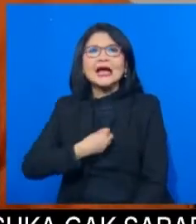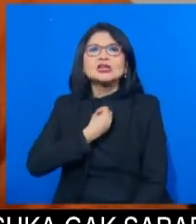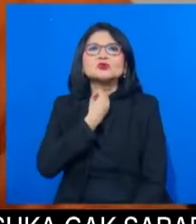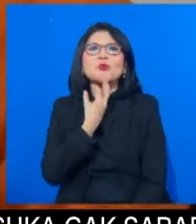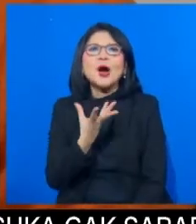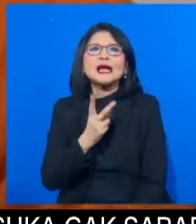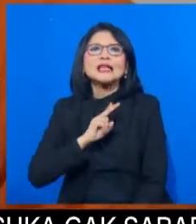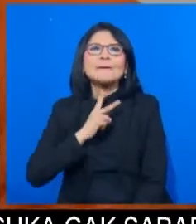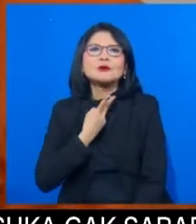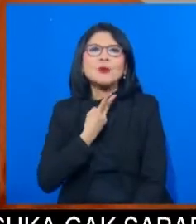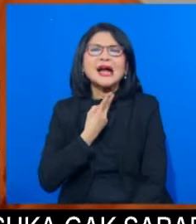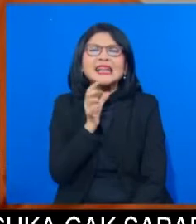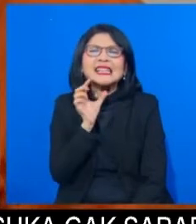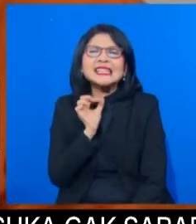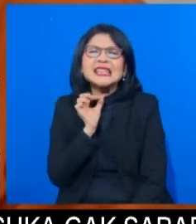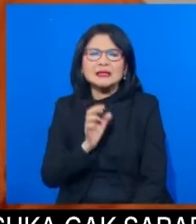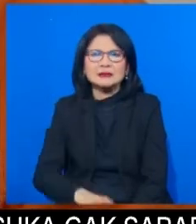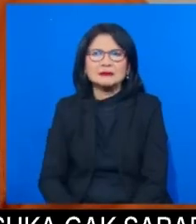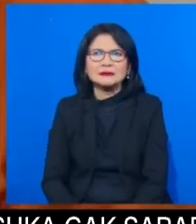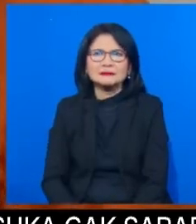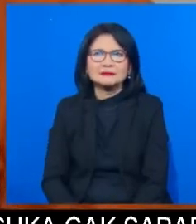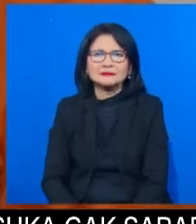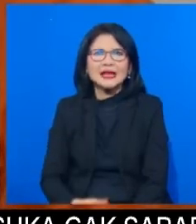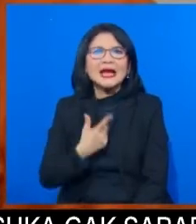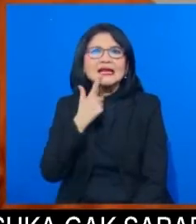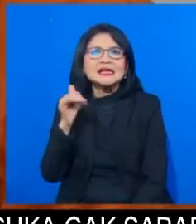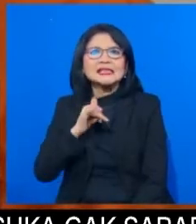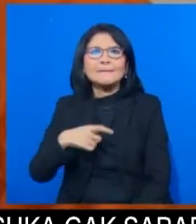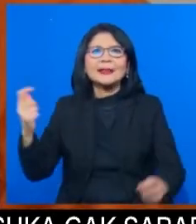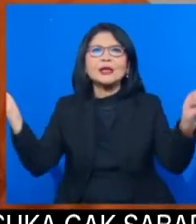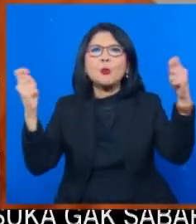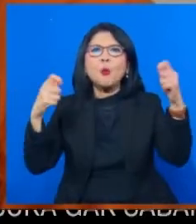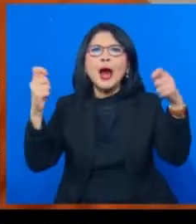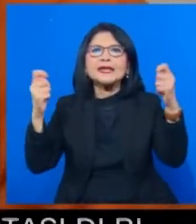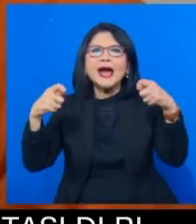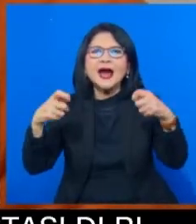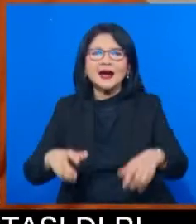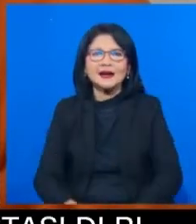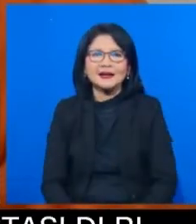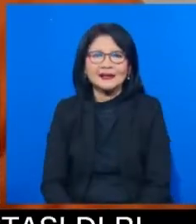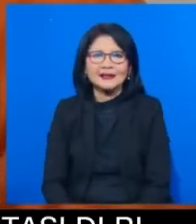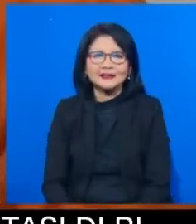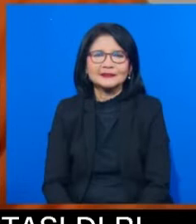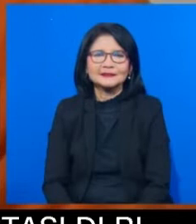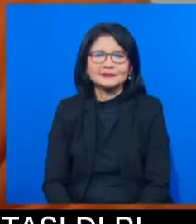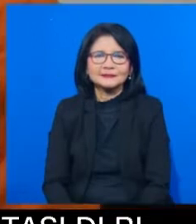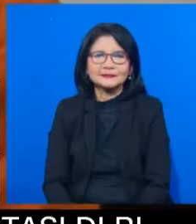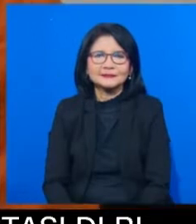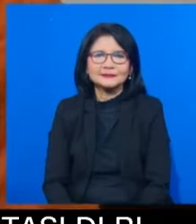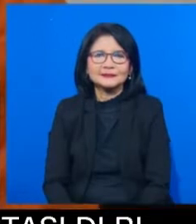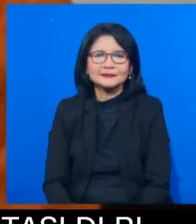hayang sukses tuh? Ya hayang, Cina. Namun mana hayang sukses, sok turut ke naing,